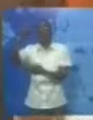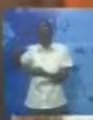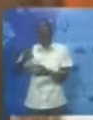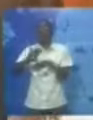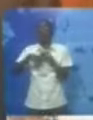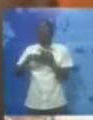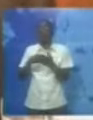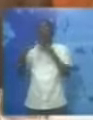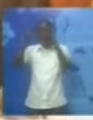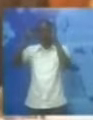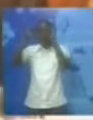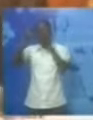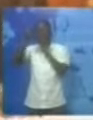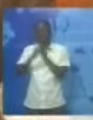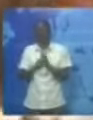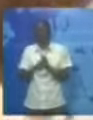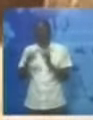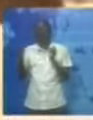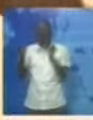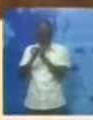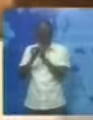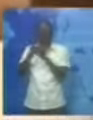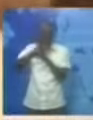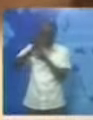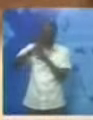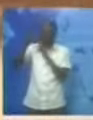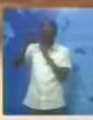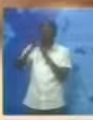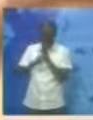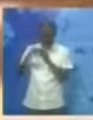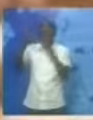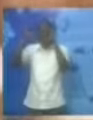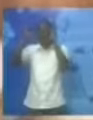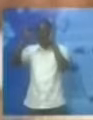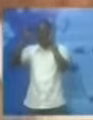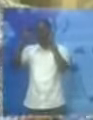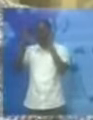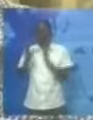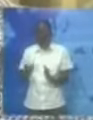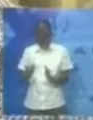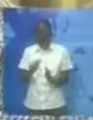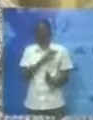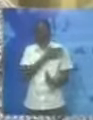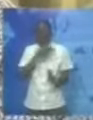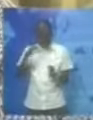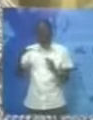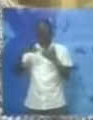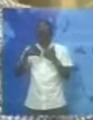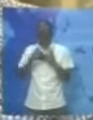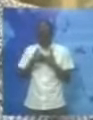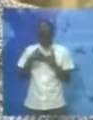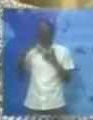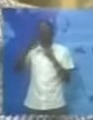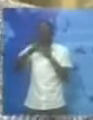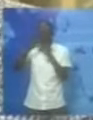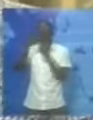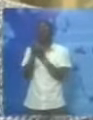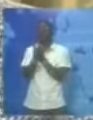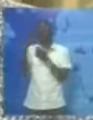sommes très impliqués avec la formation des enseignants. Il y a aussi le besoin de développer un système